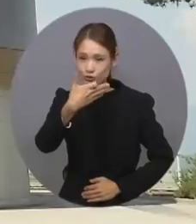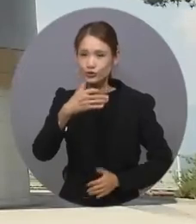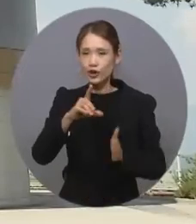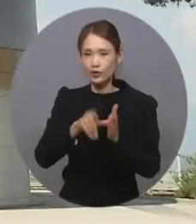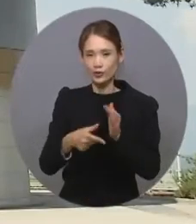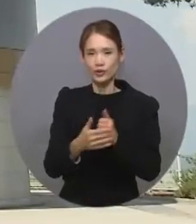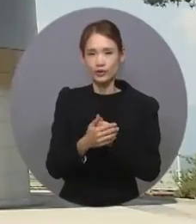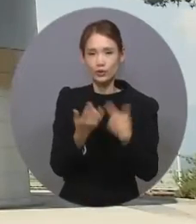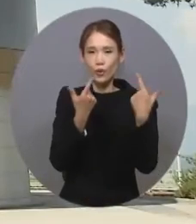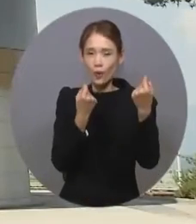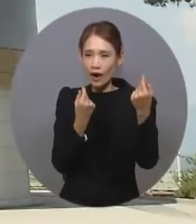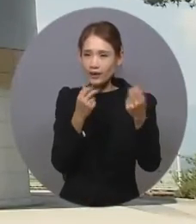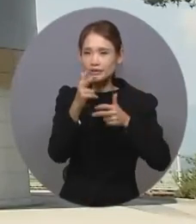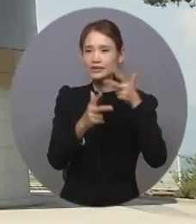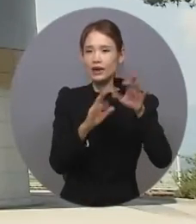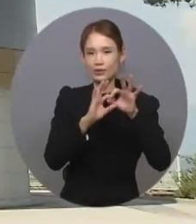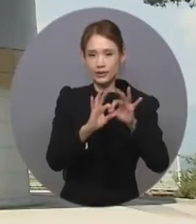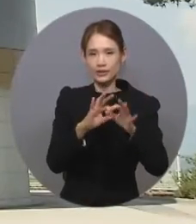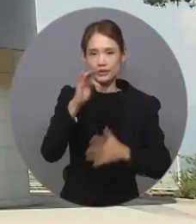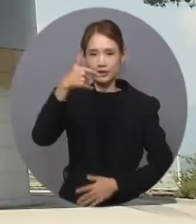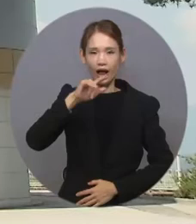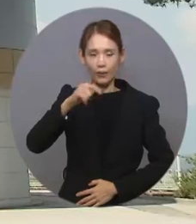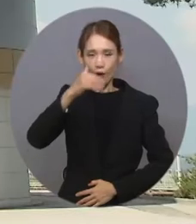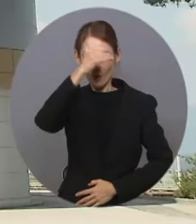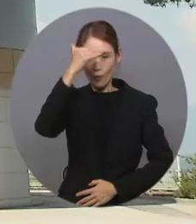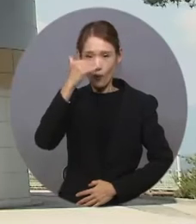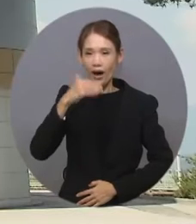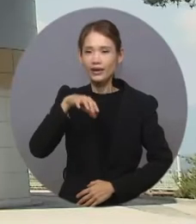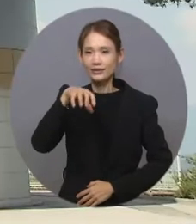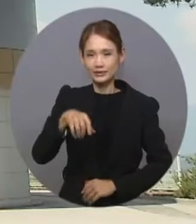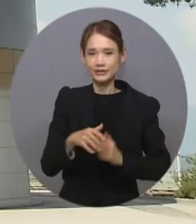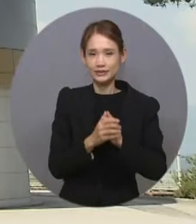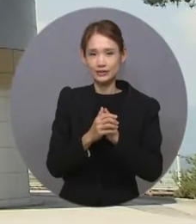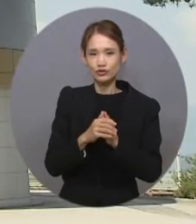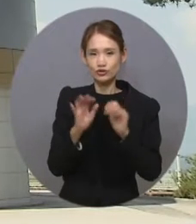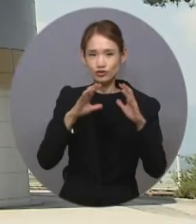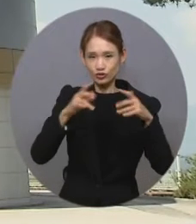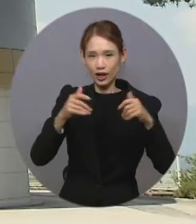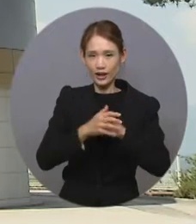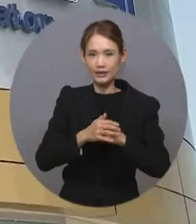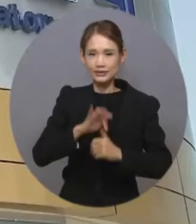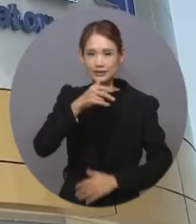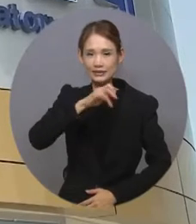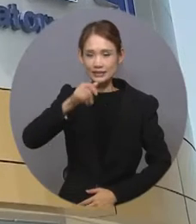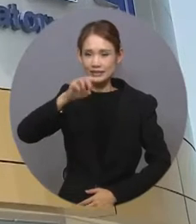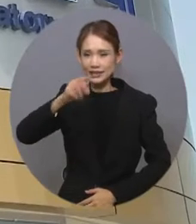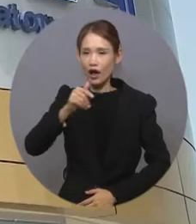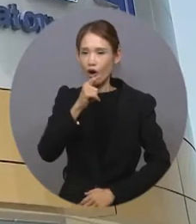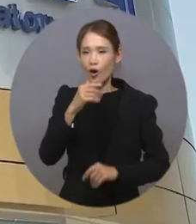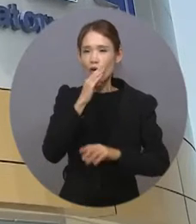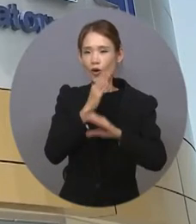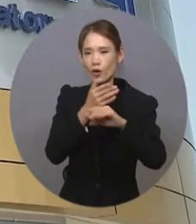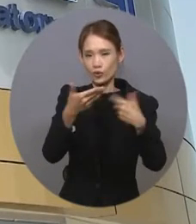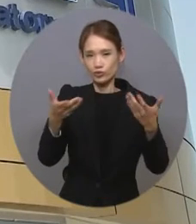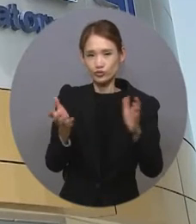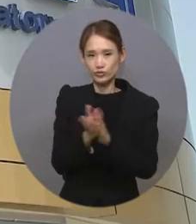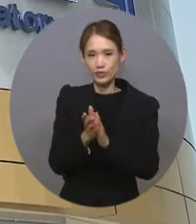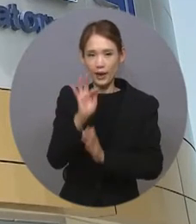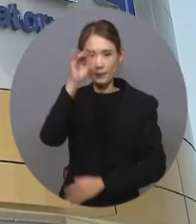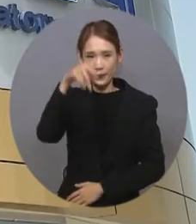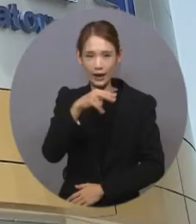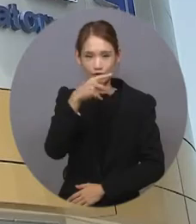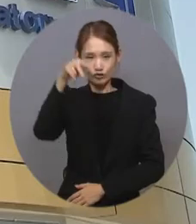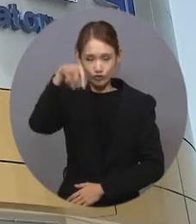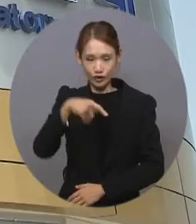2019년도에도 같은 사업을 통해 남원 관광지, 국악의 성지, 지리산 허브밸리, 백두대간 생태교육